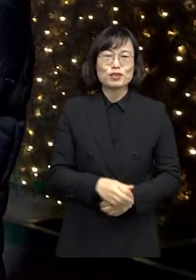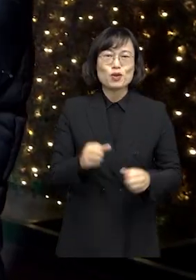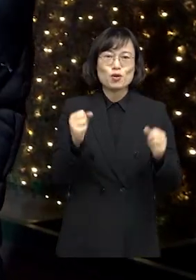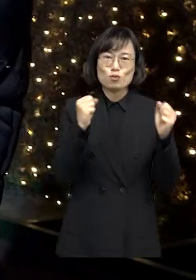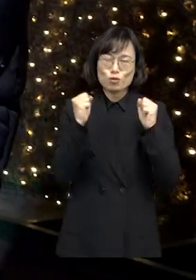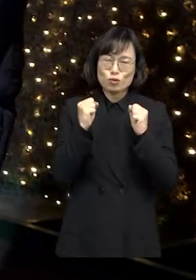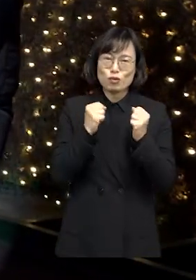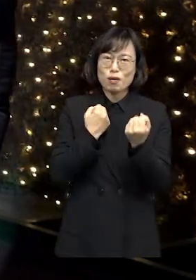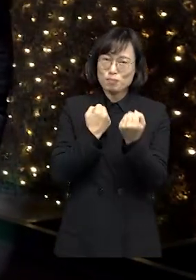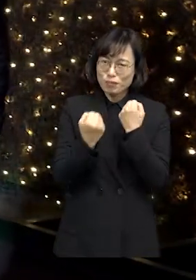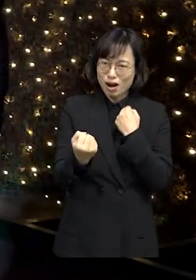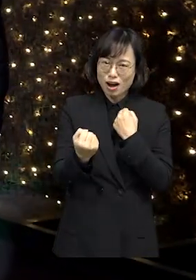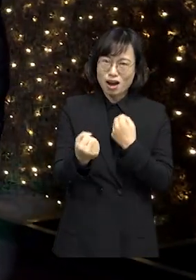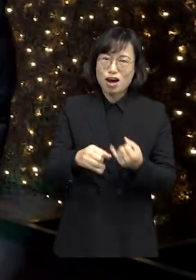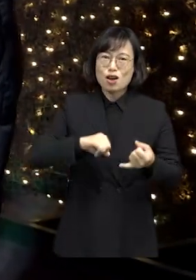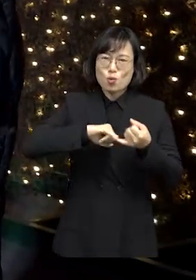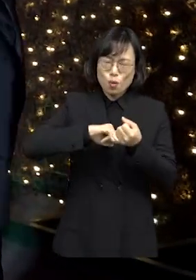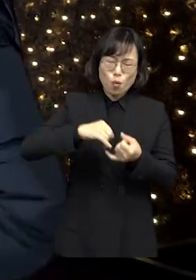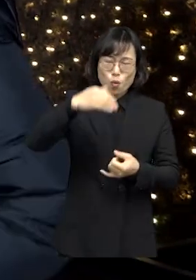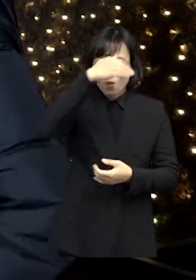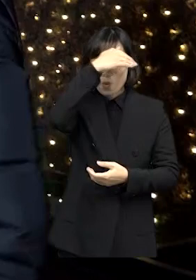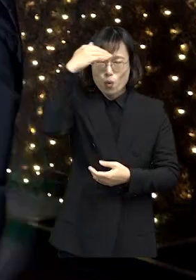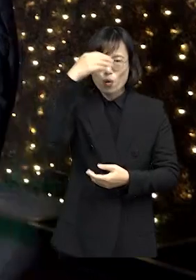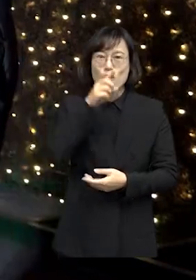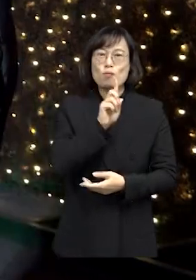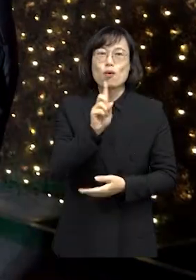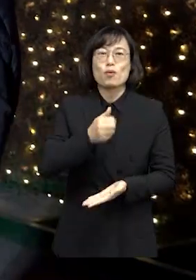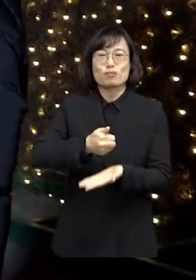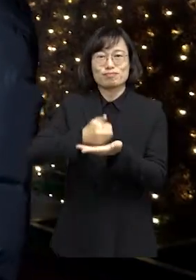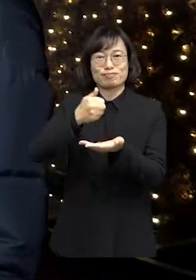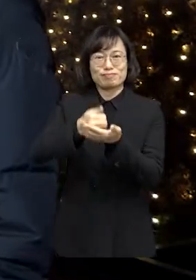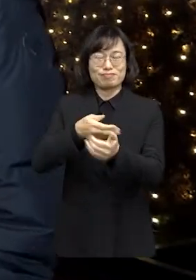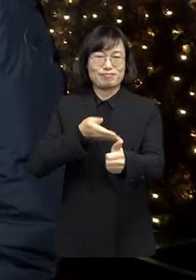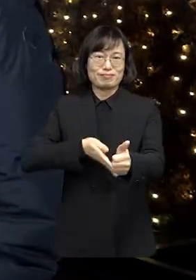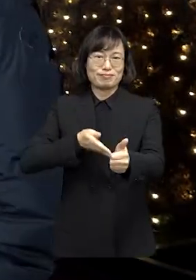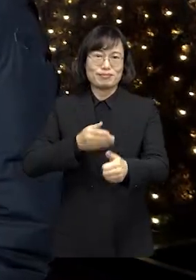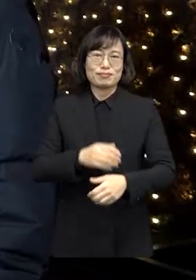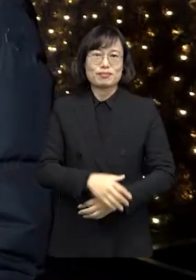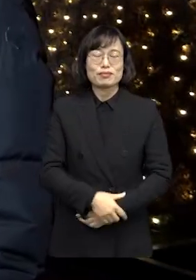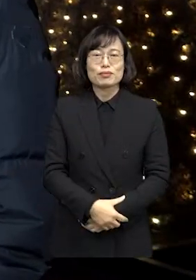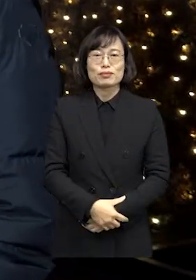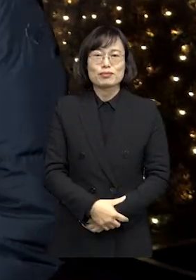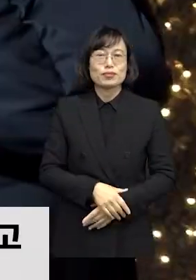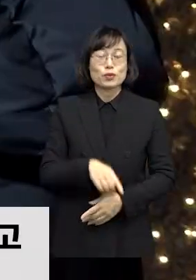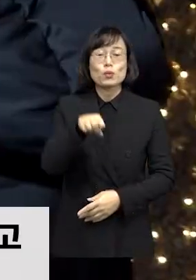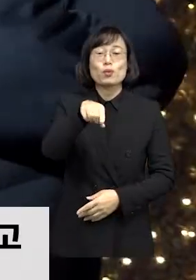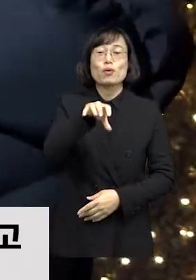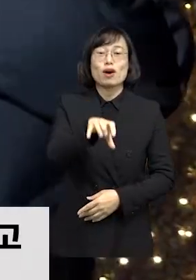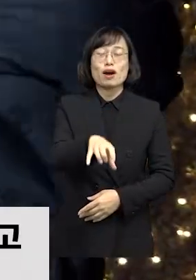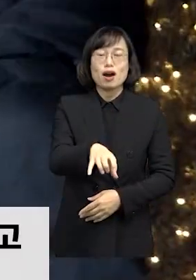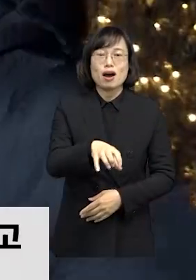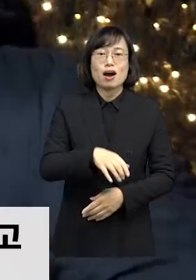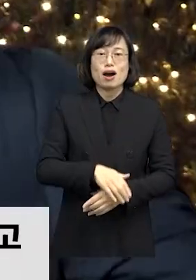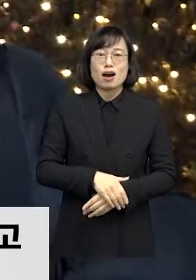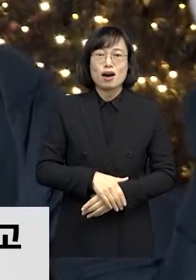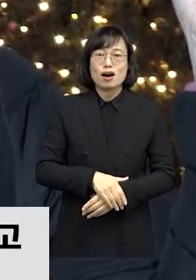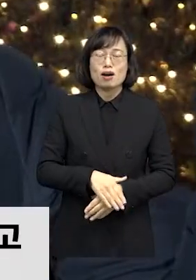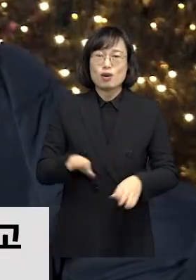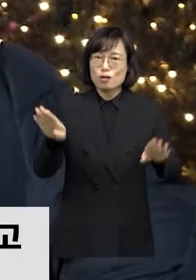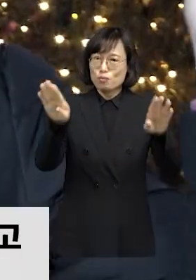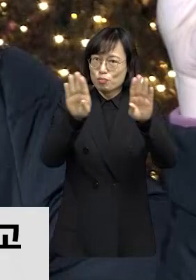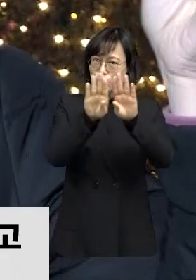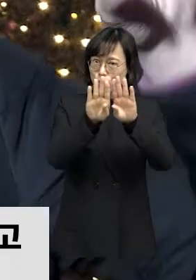그럼 이런 추위에도 불구하고 이곳만은 꼭 봐야 된다 하는 곳 있으면 추천 부탁드려도 될까요? 아, 그러니까 여기